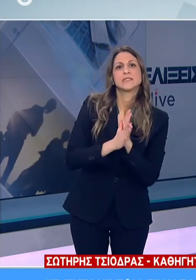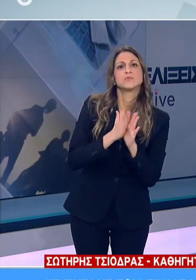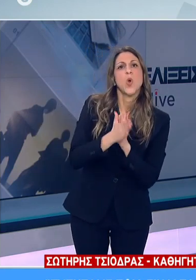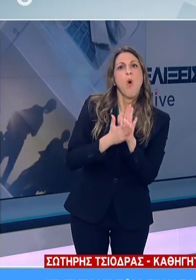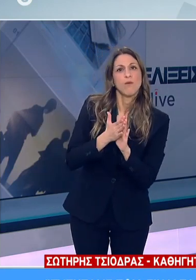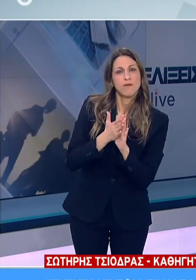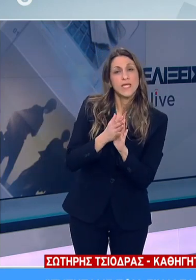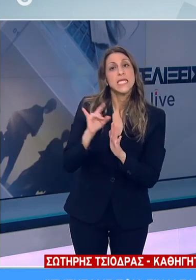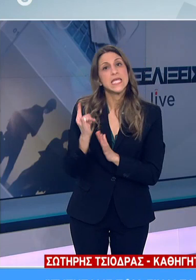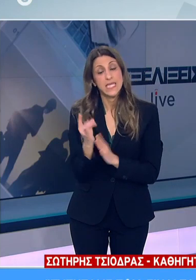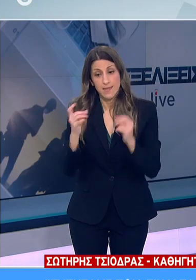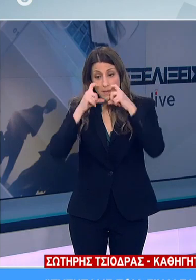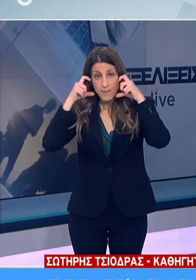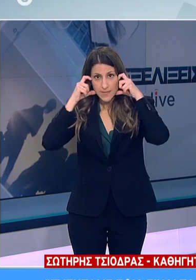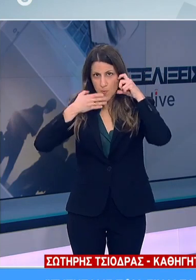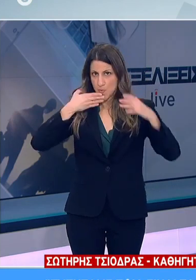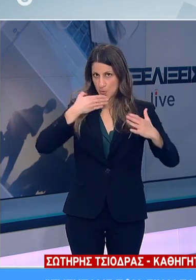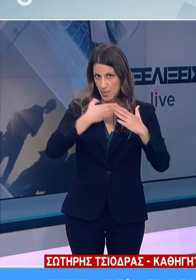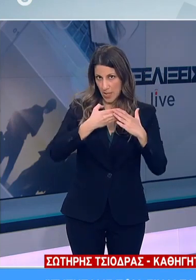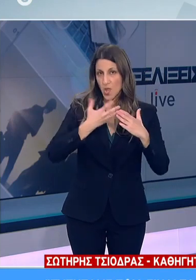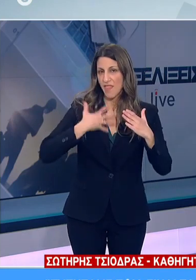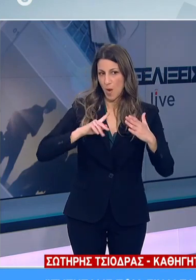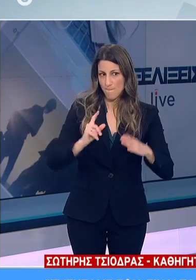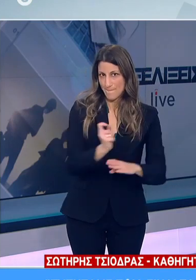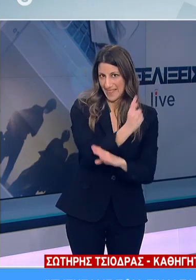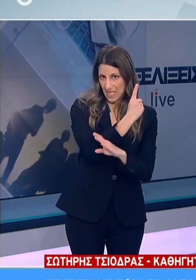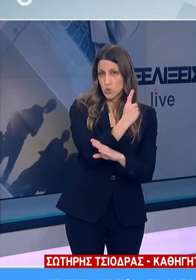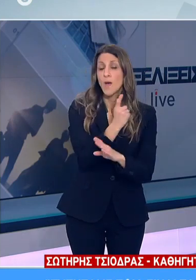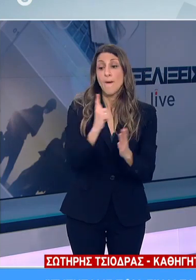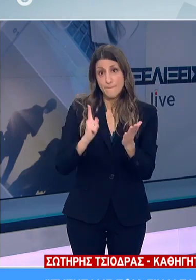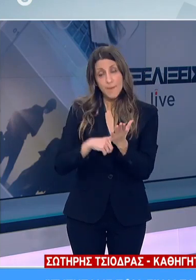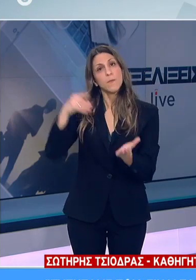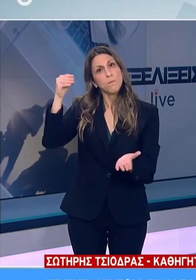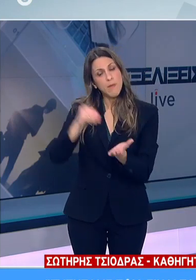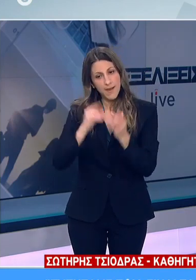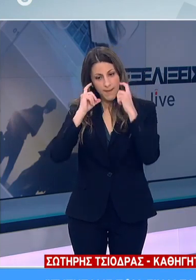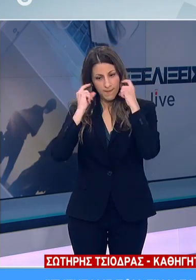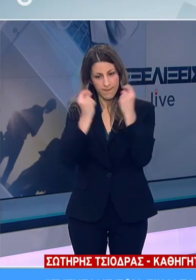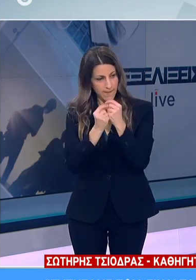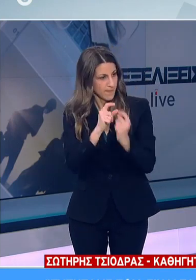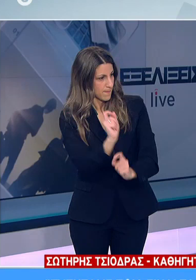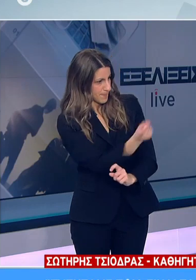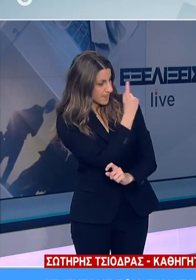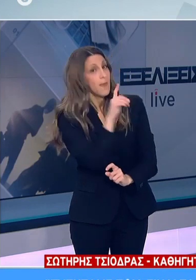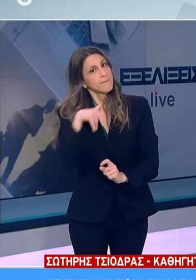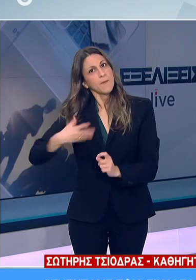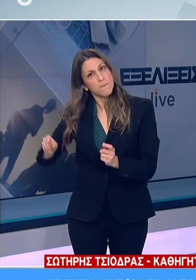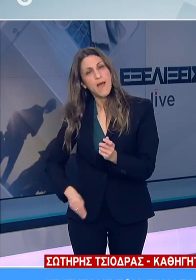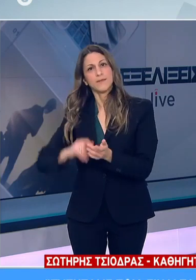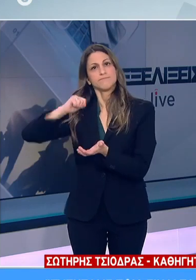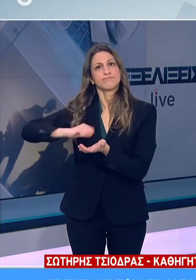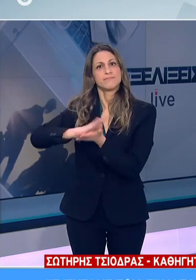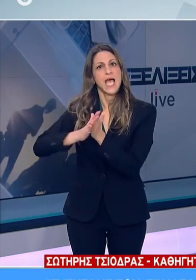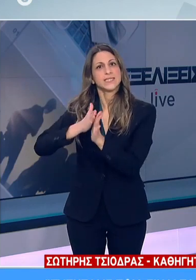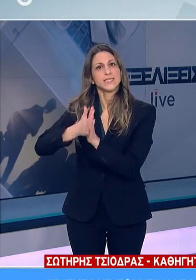να έχει βάλει πρώτα αντισηπτικό στα χέρια του, να έχει πλύνει καθαρά τα χέρια του. Γιατί η επαφή με το πρόσωπο είναι κύριο μήνυμα. Το οποίο μπορεί πάρα πολύ εύκολα να αλλάξει όταν